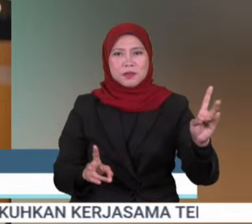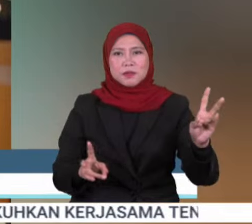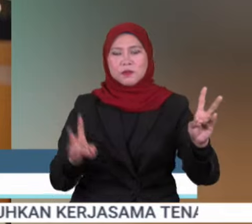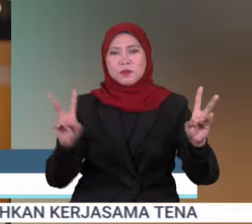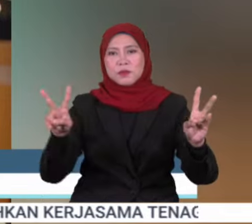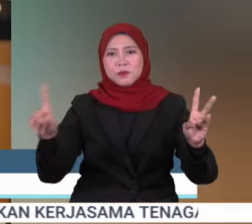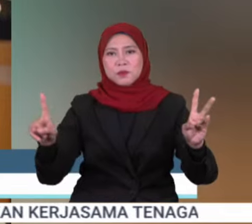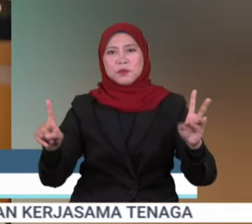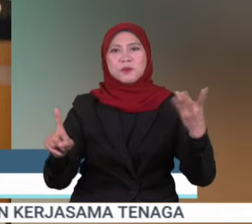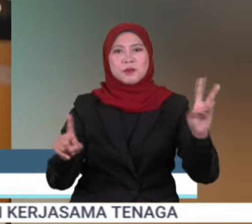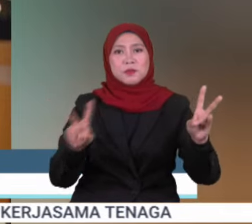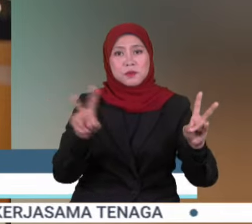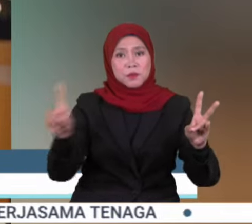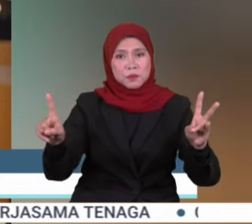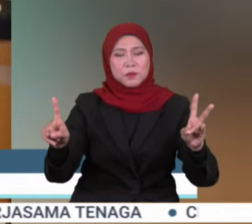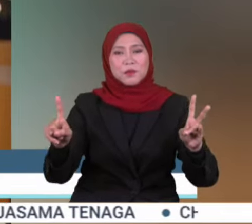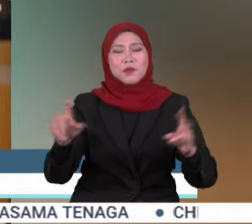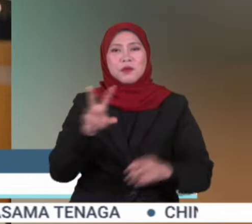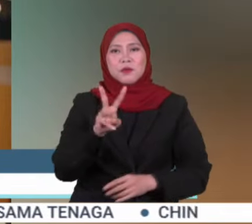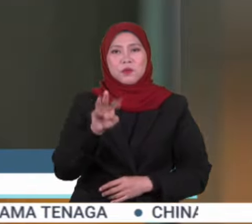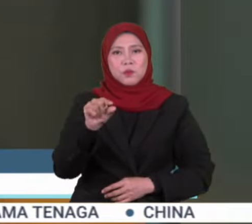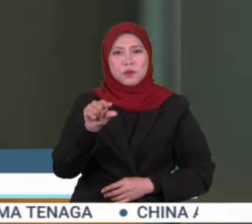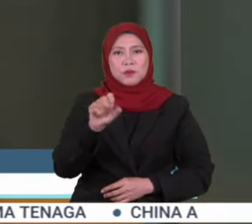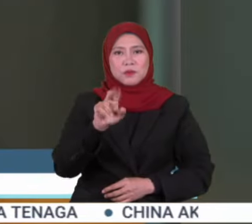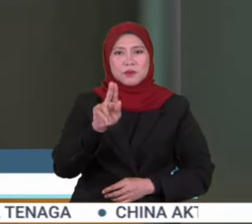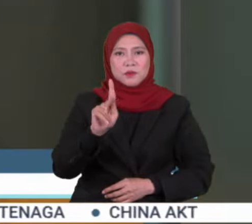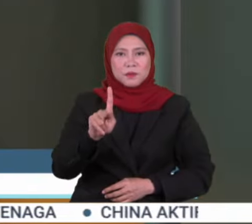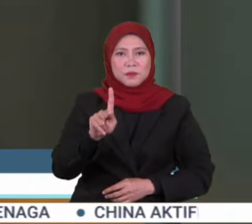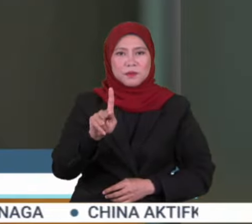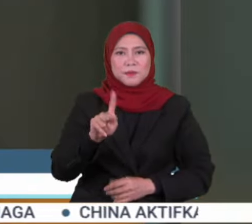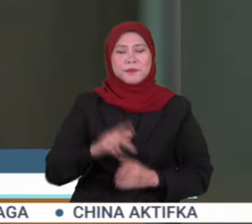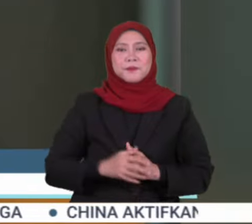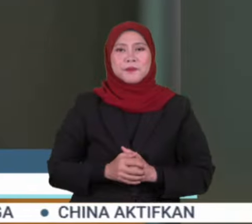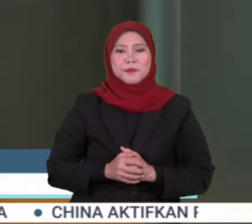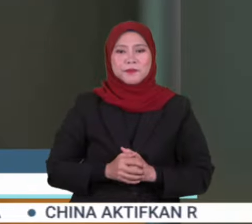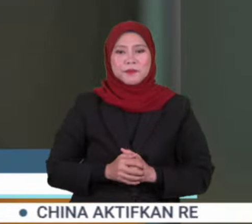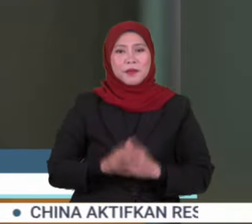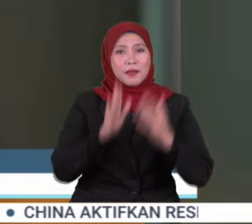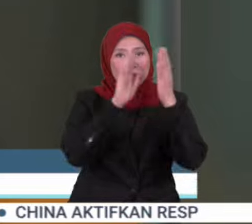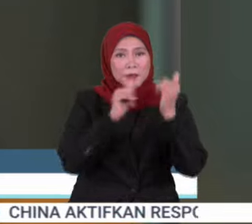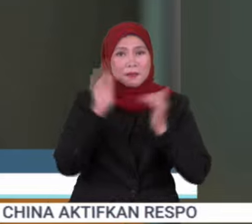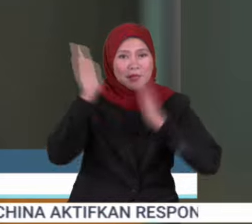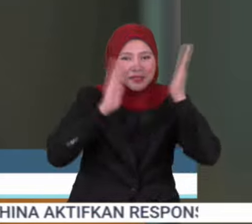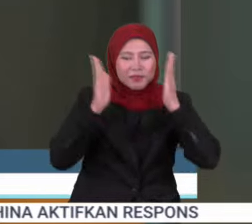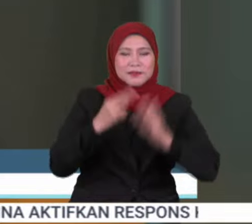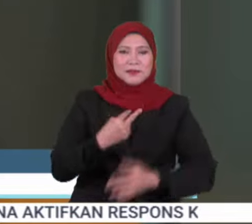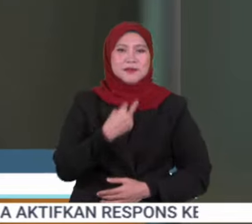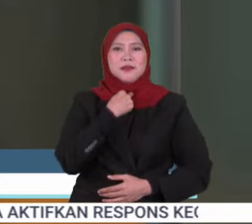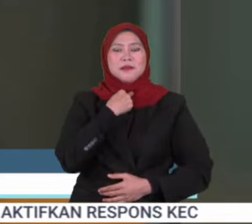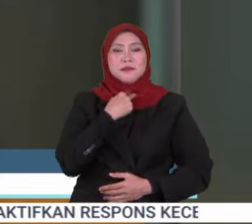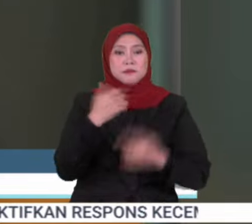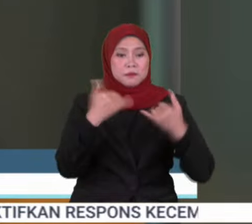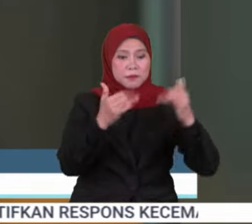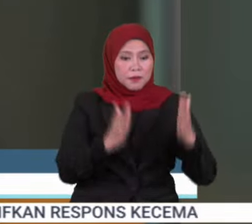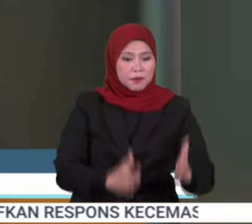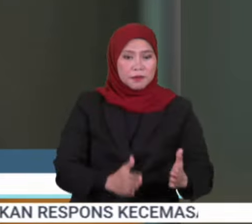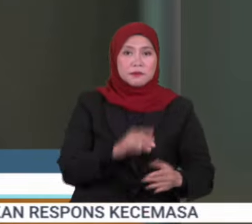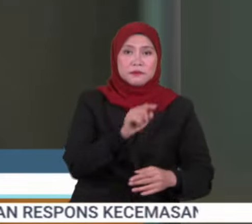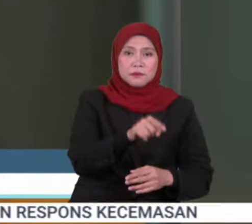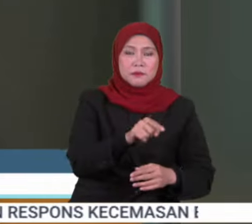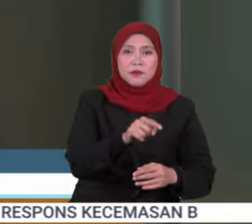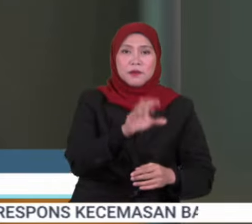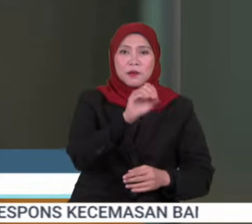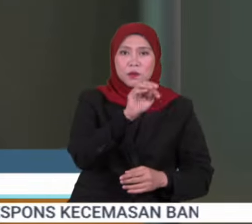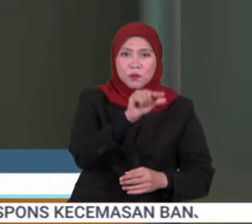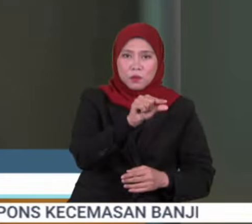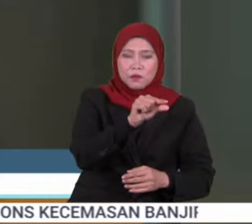dan 17-21 kepada Wong Sup In Wong Sup. Harapan Malaysia terus berkubur selepas pemain persoangan wanita negara